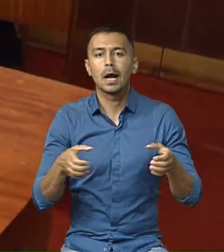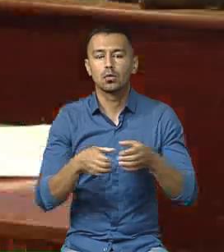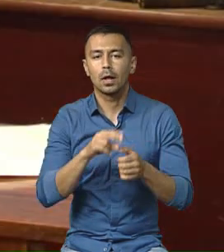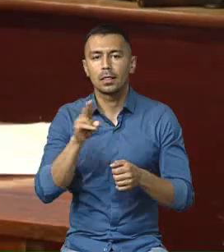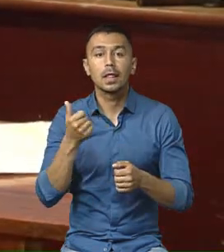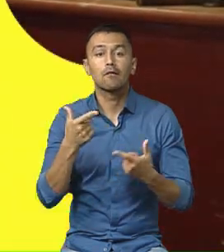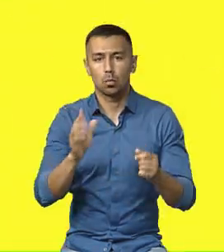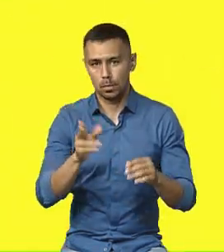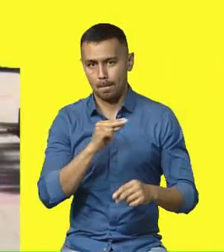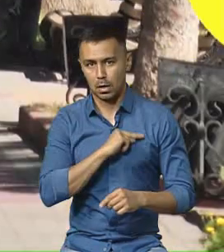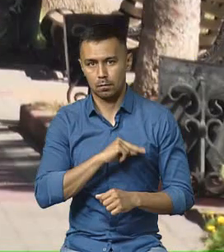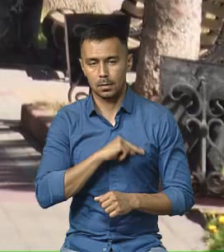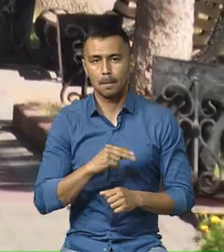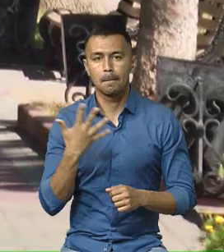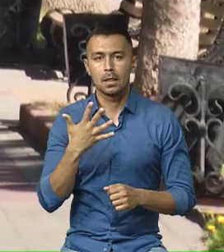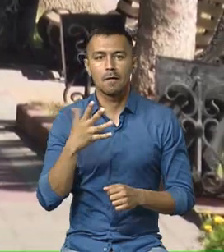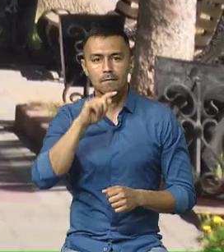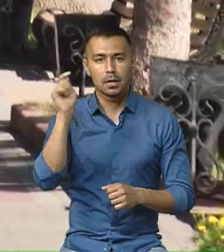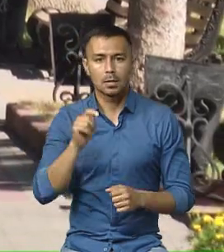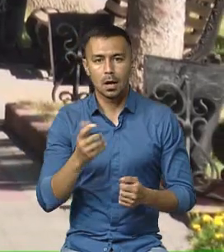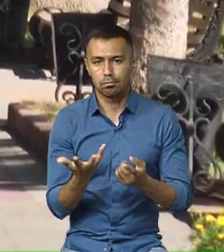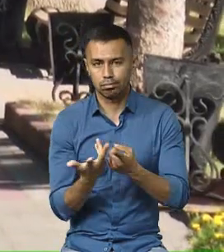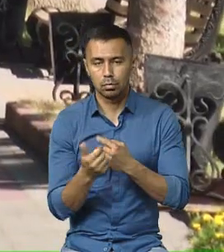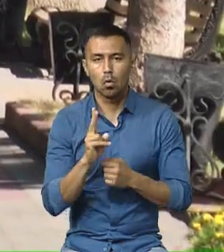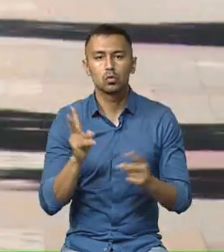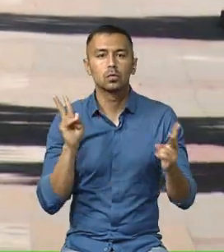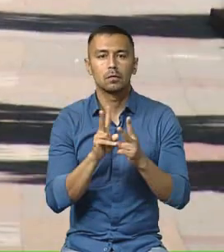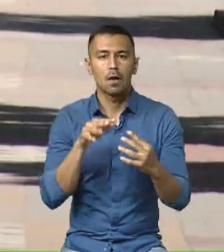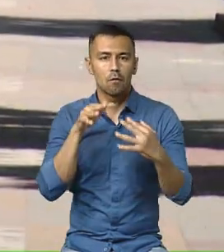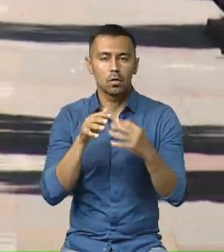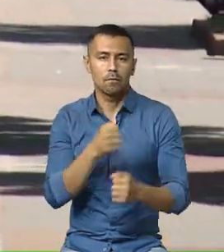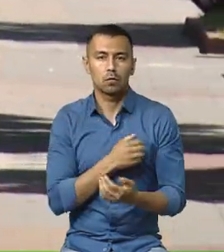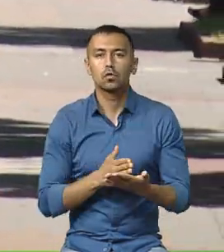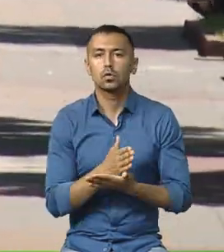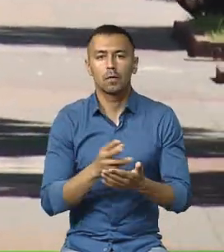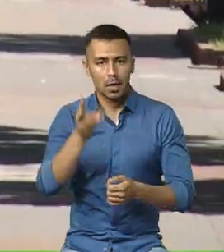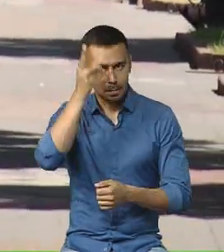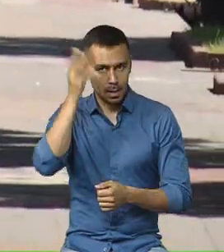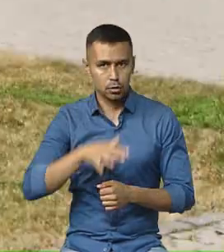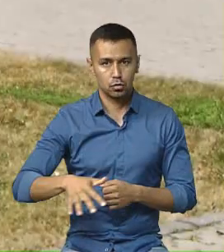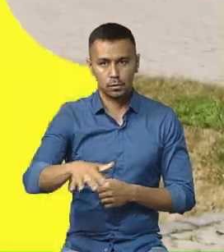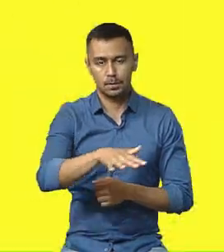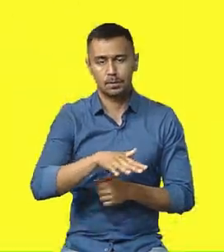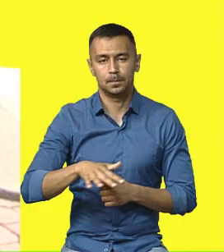вони працюватимуть? П'ята війна за рахунком. Кого зустрів на фронті військовослужбовець з Хмельниччини?